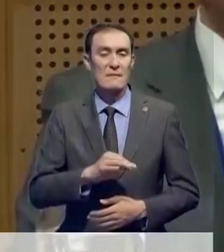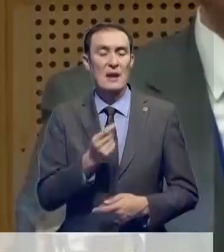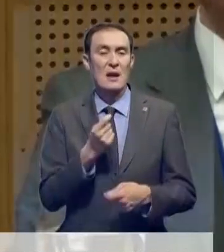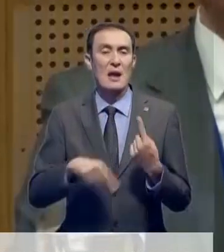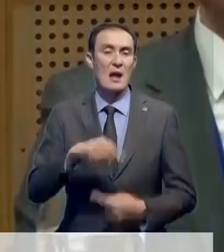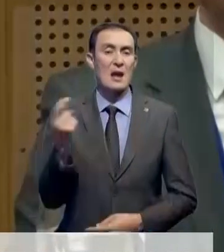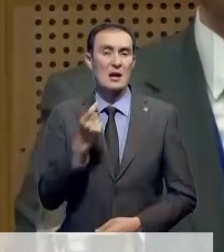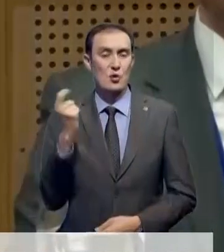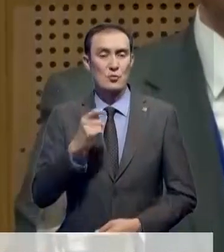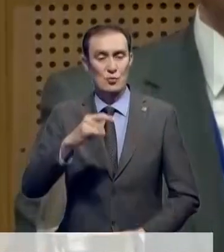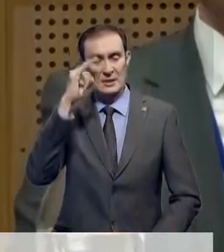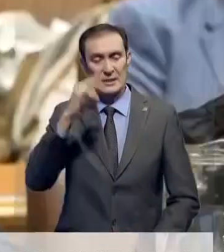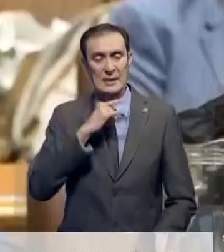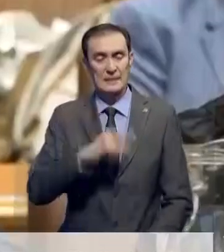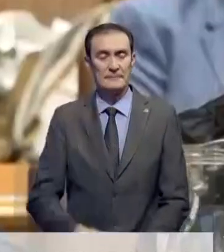оборот.